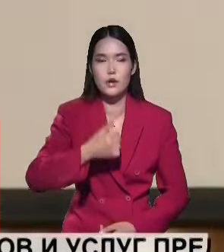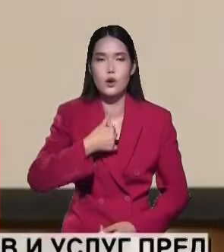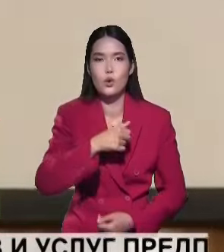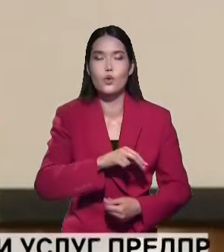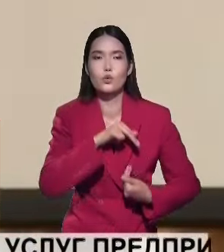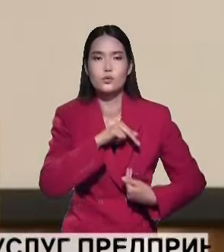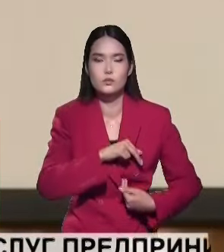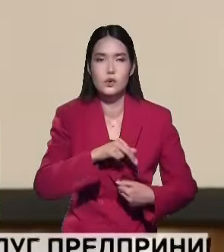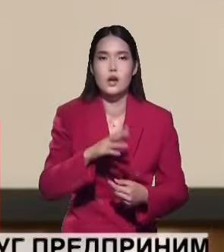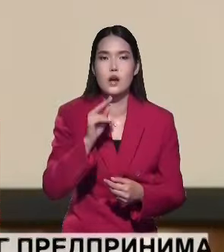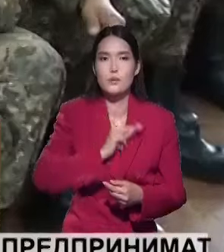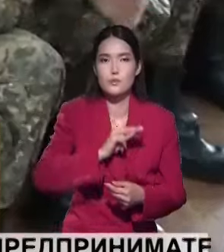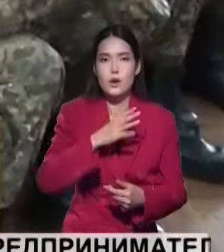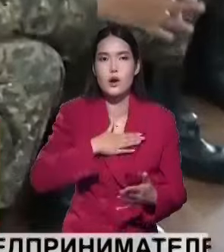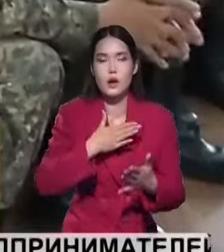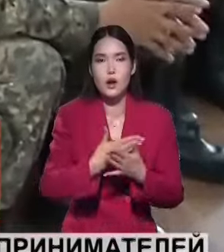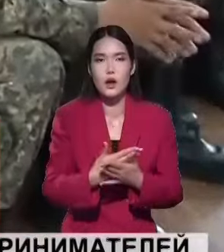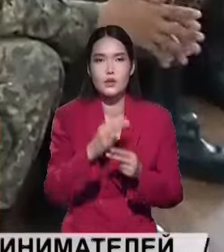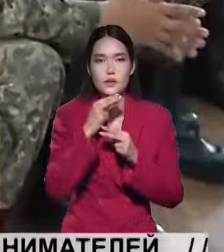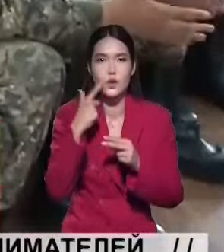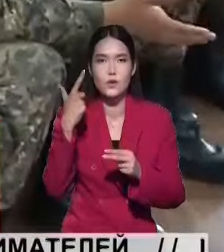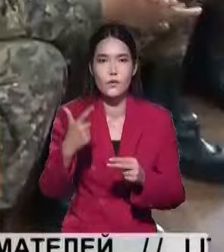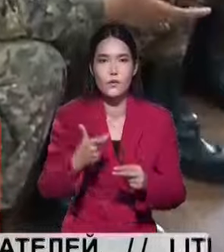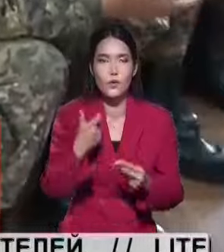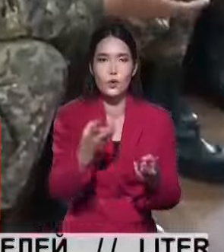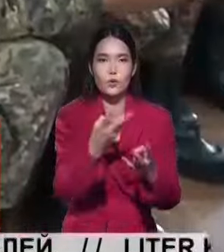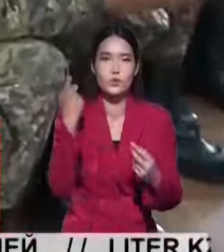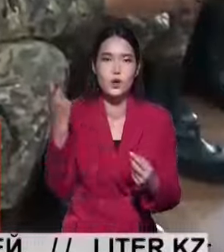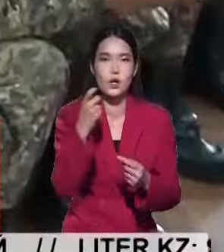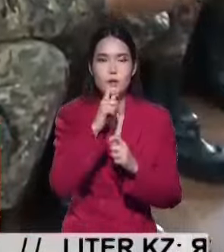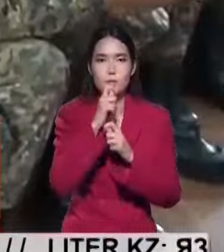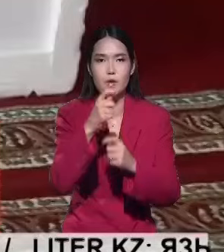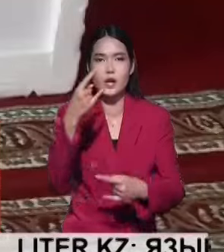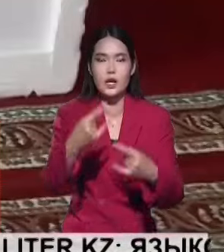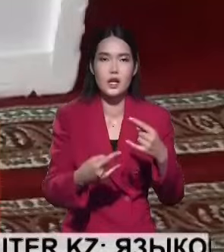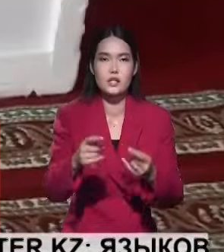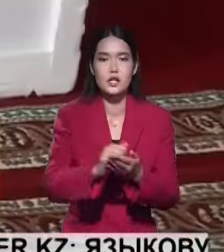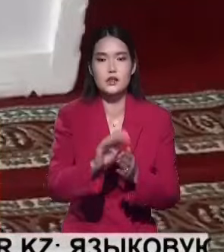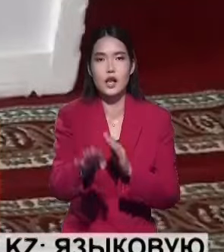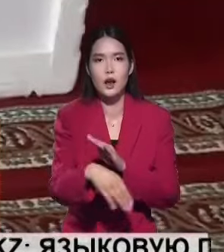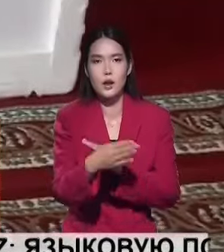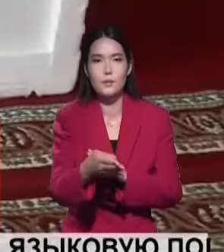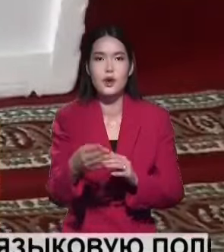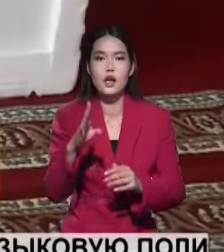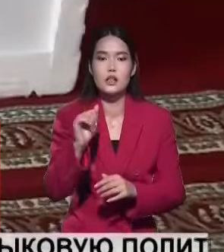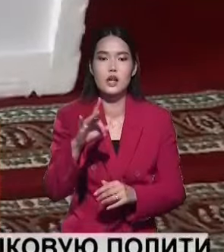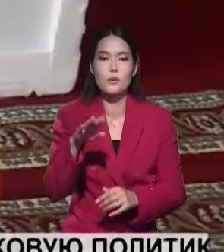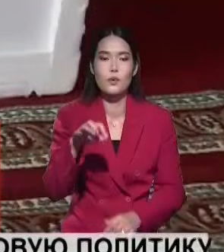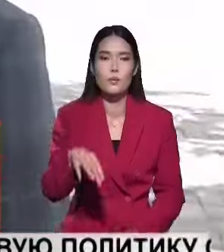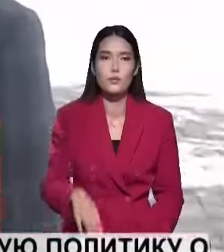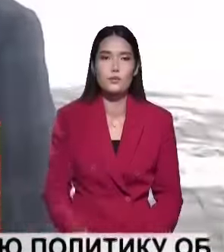и патриотизм. Активисты преподнесли воинской части нужные в хозяйстве подарки – это телевизоры, стиральную машину, термопоты.